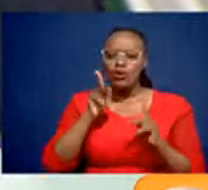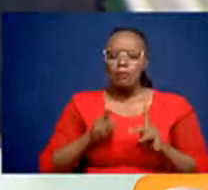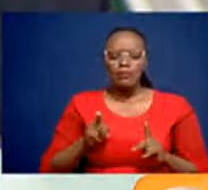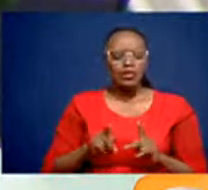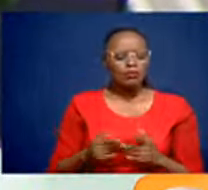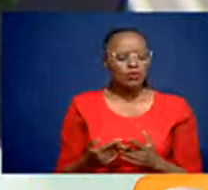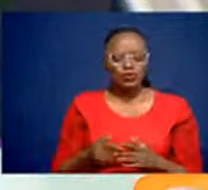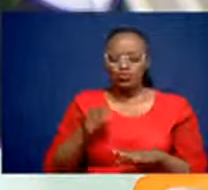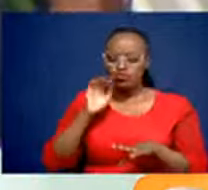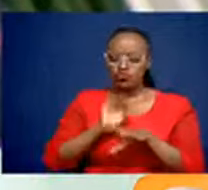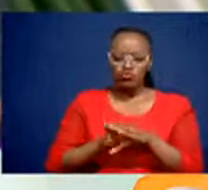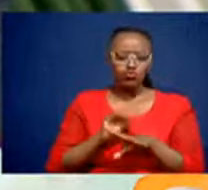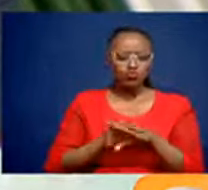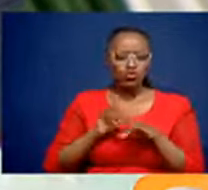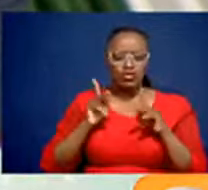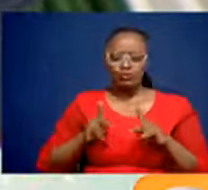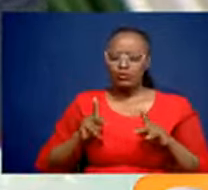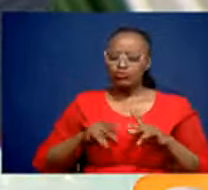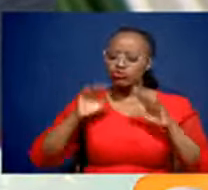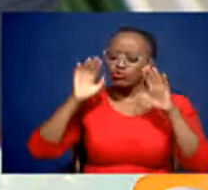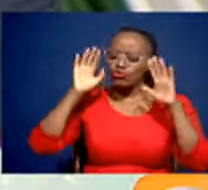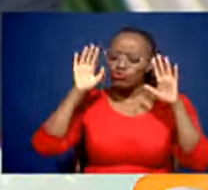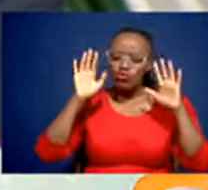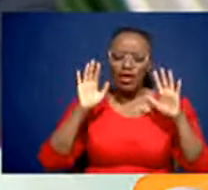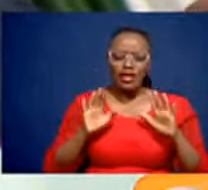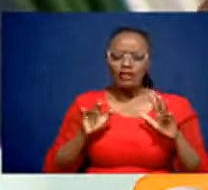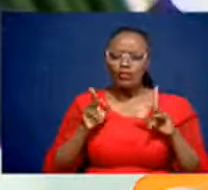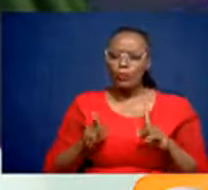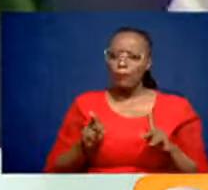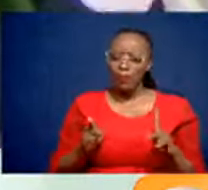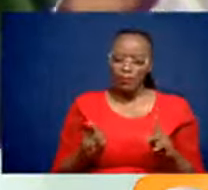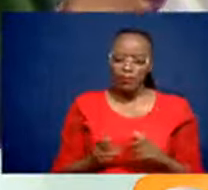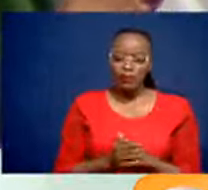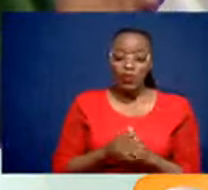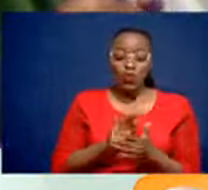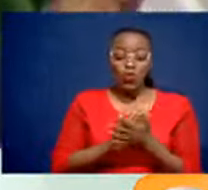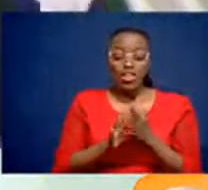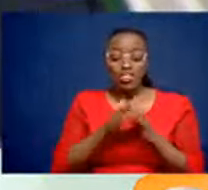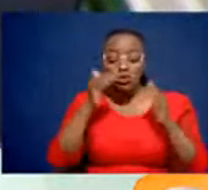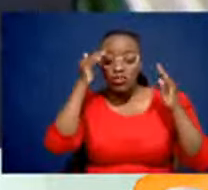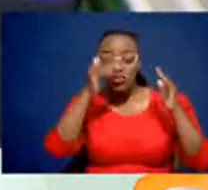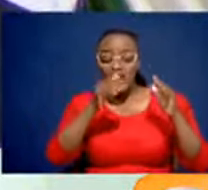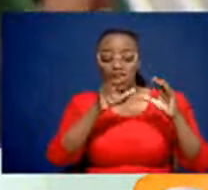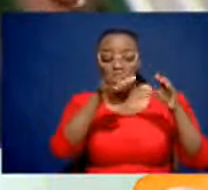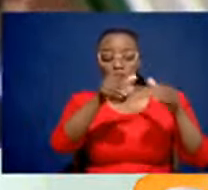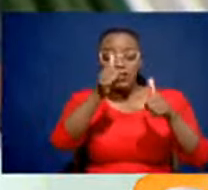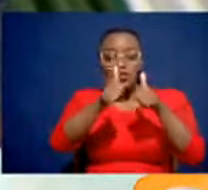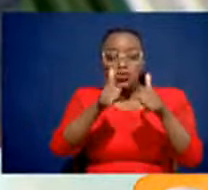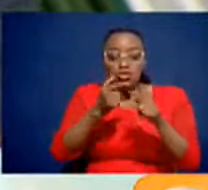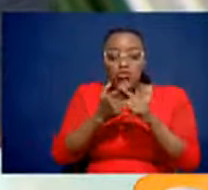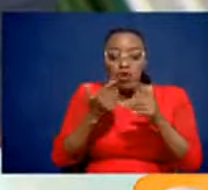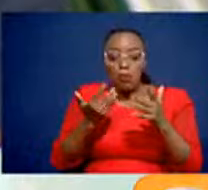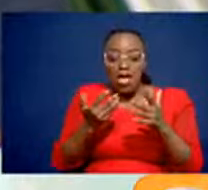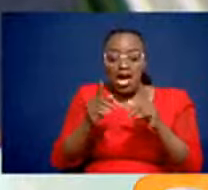watu wa ngwana ajabu. Bila ya kujali ni jamii gani tulitoka,